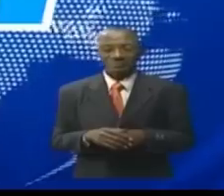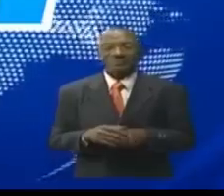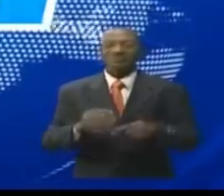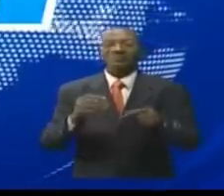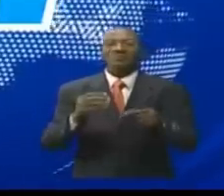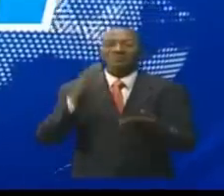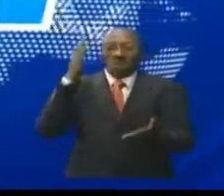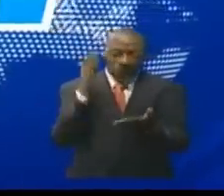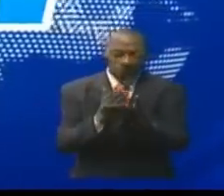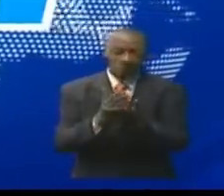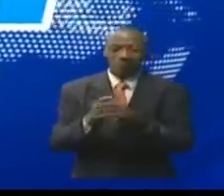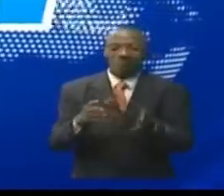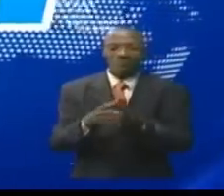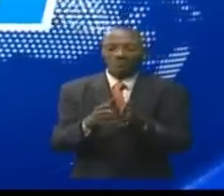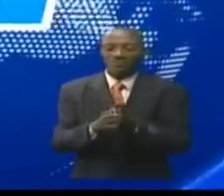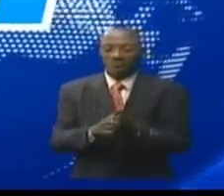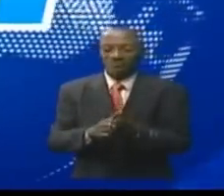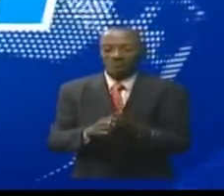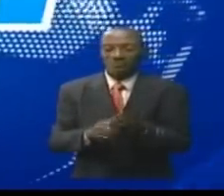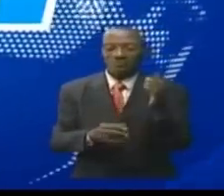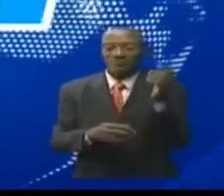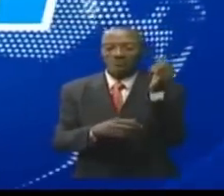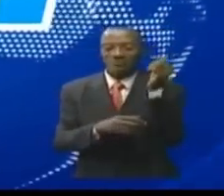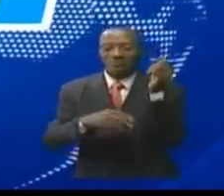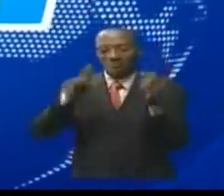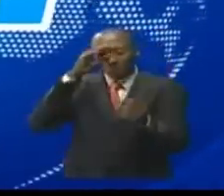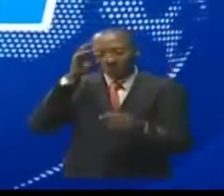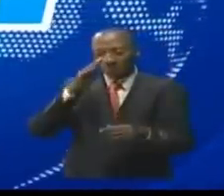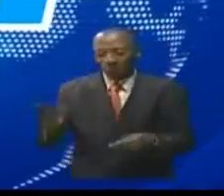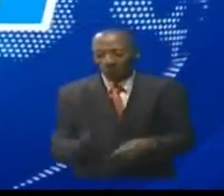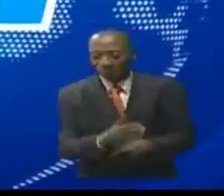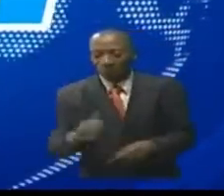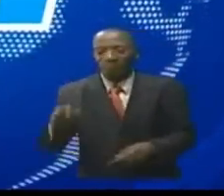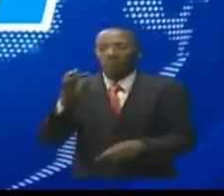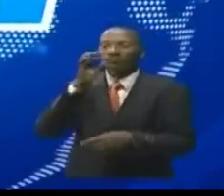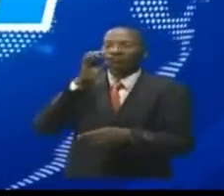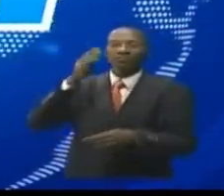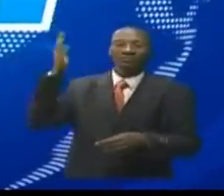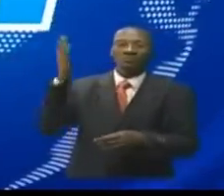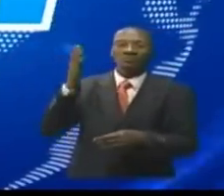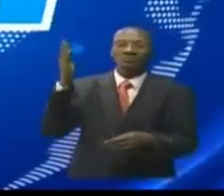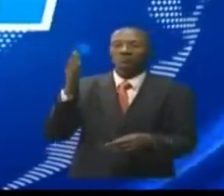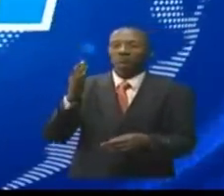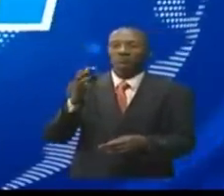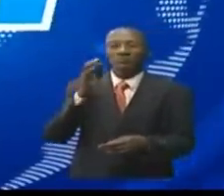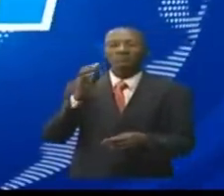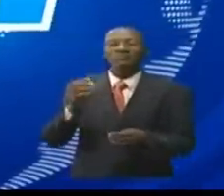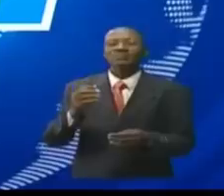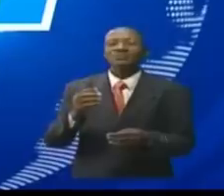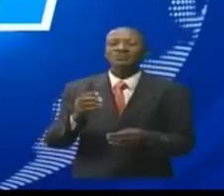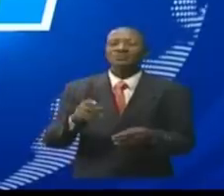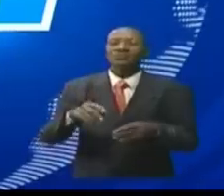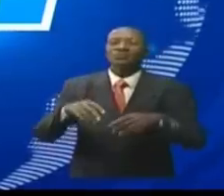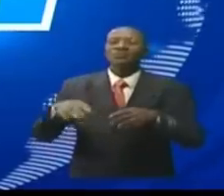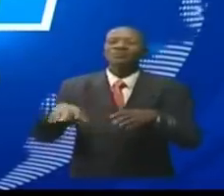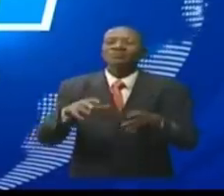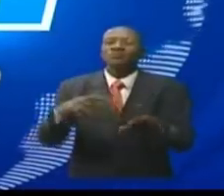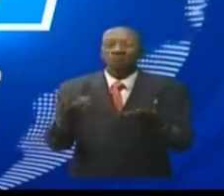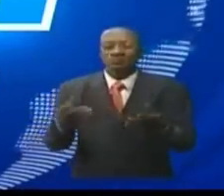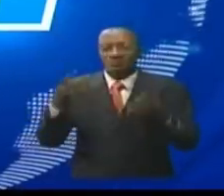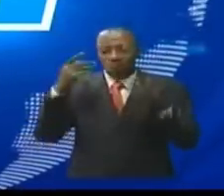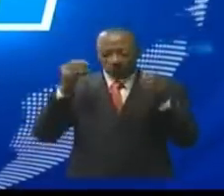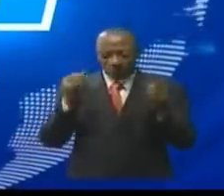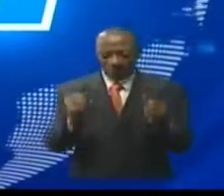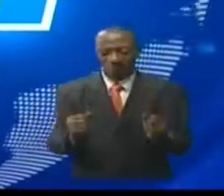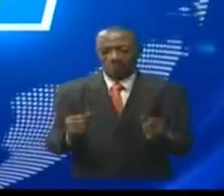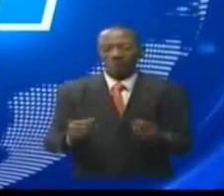urbain dans la commune de Ngalima? Le bourgmestre de cette municipalité promet de peser de tout son poids pour y parvenir. L'annonce